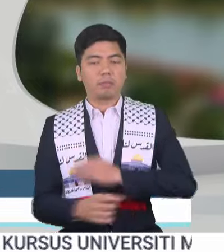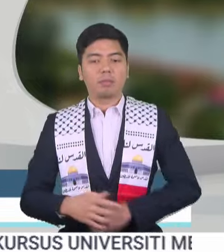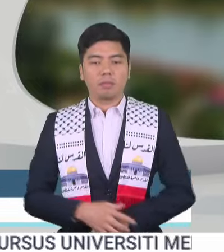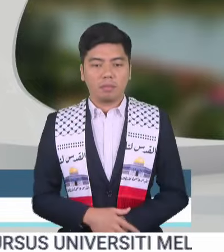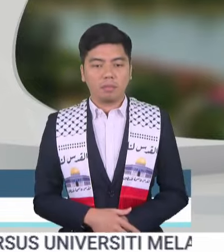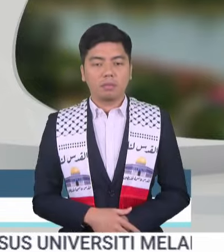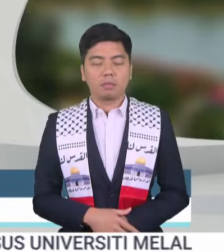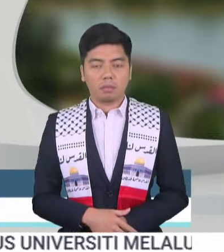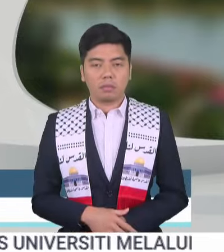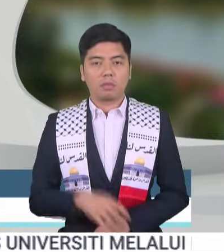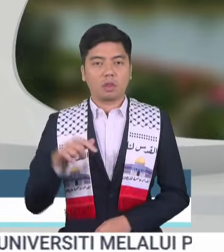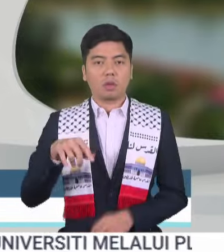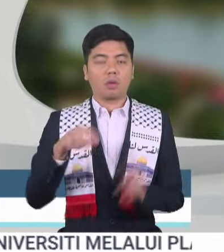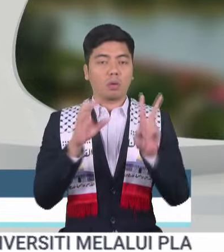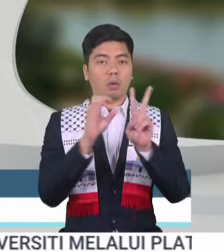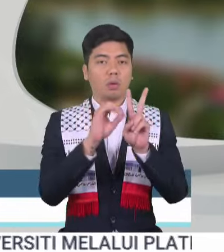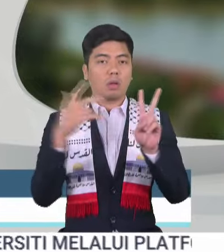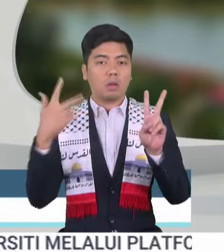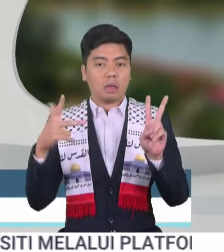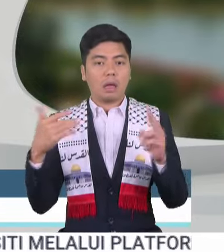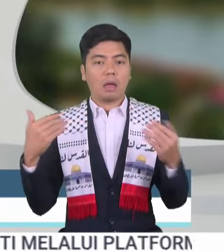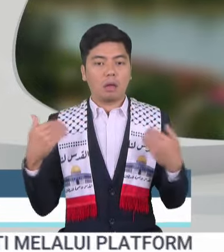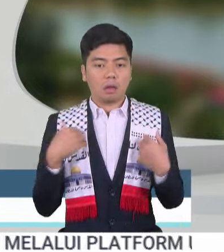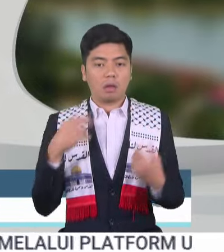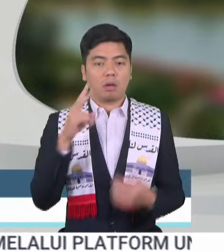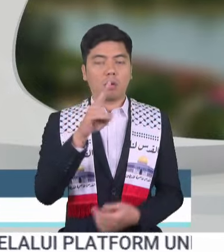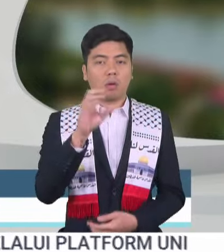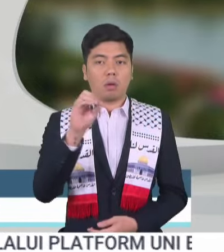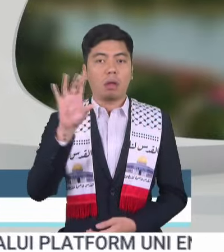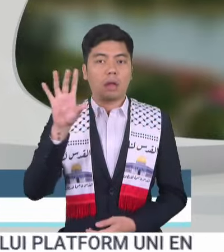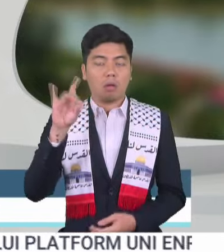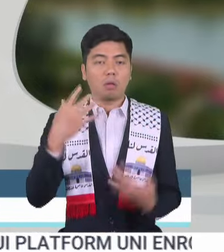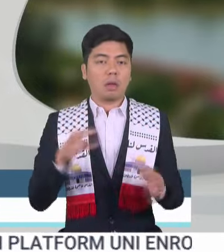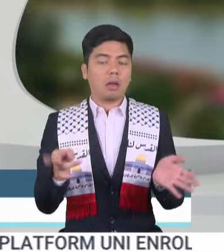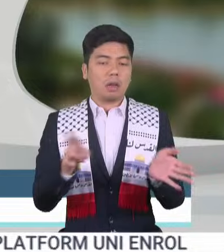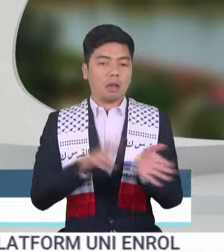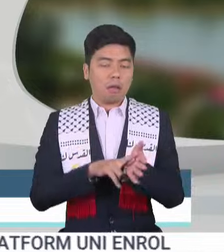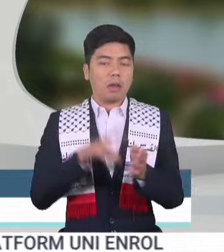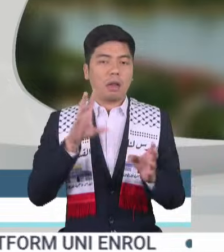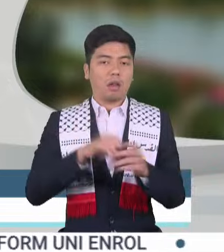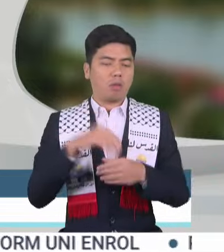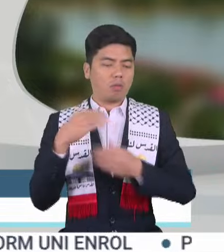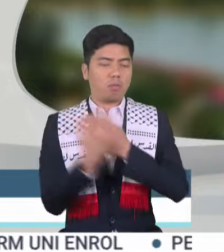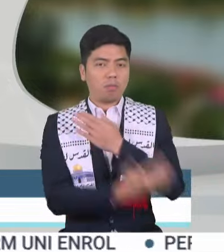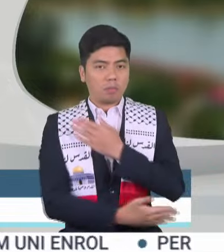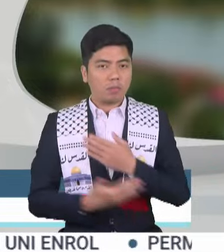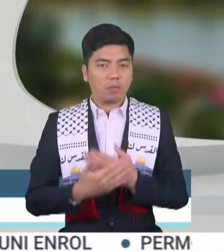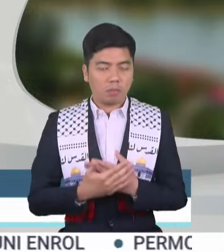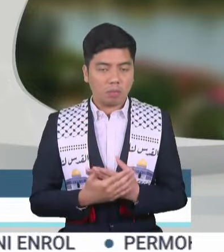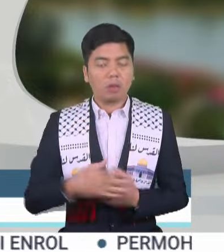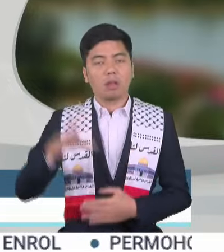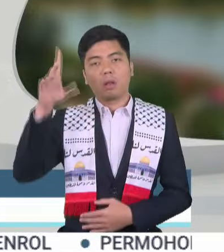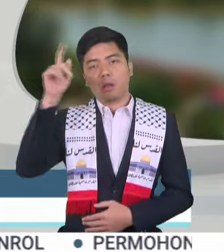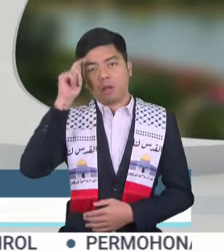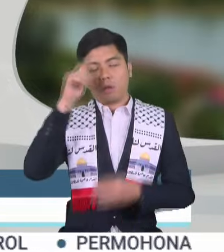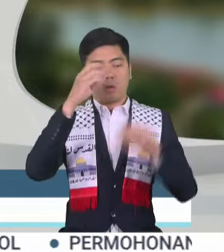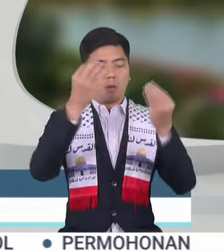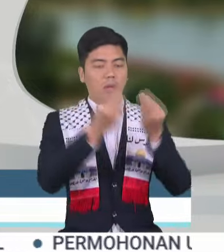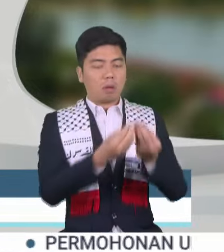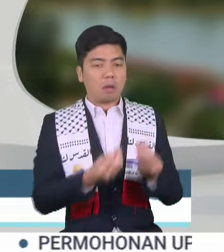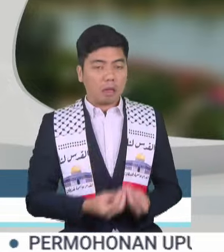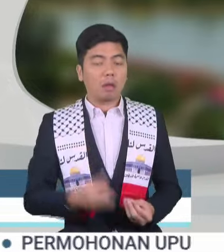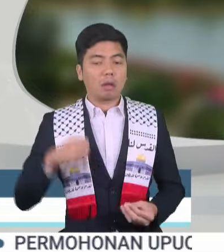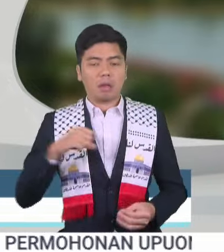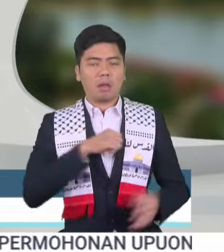Sejak ditubuhkan pada 2017, terdapat 208 ahli berdaftar di seluruh negara. Terengganu merekodkan keahlian